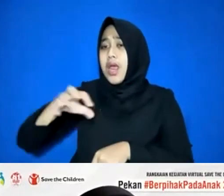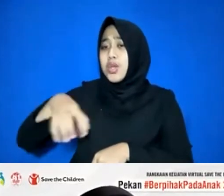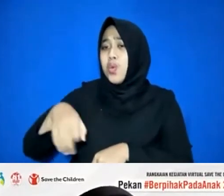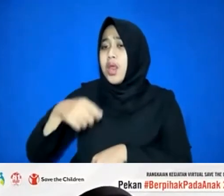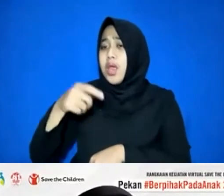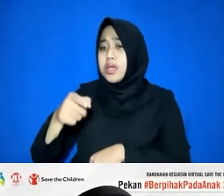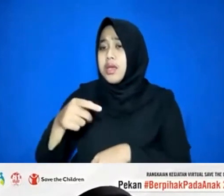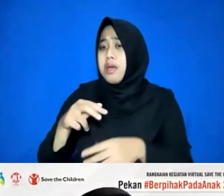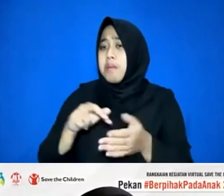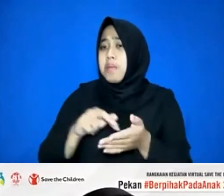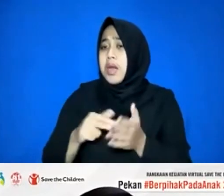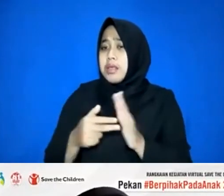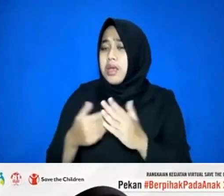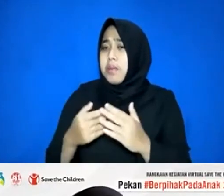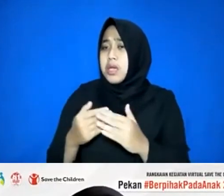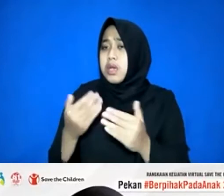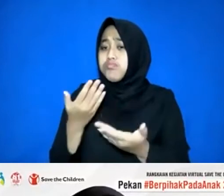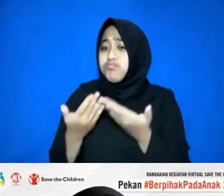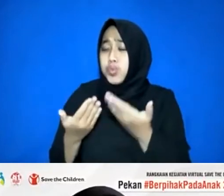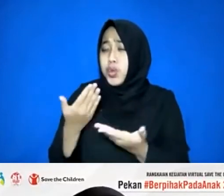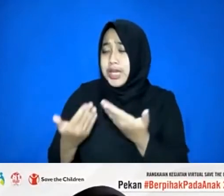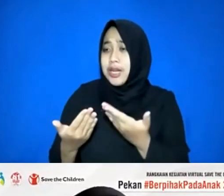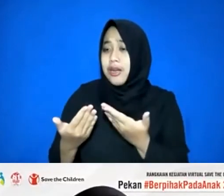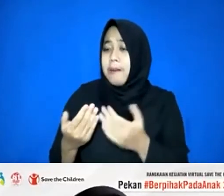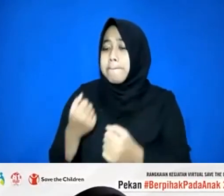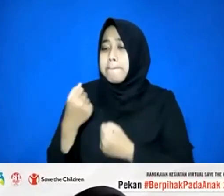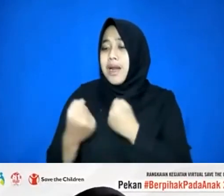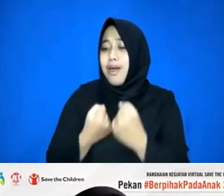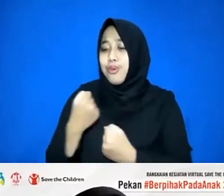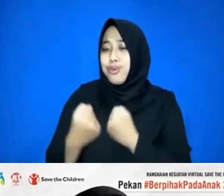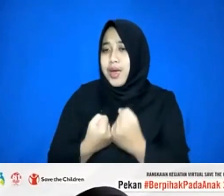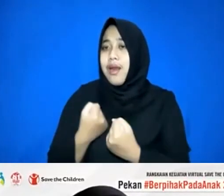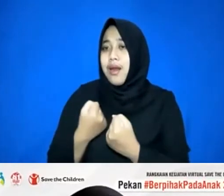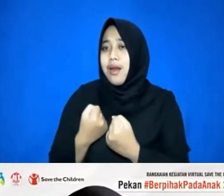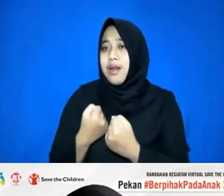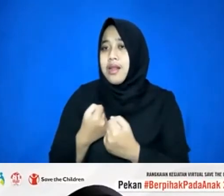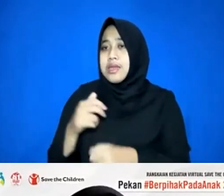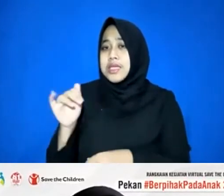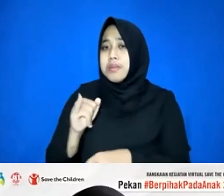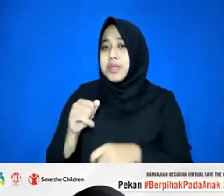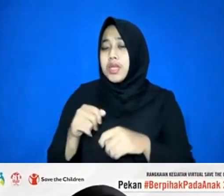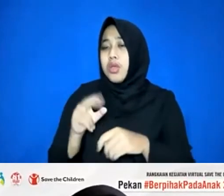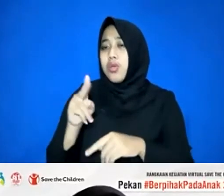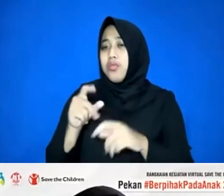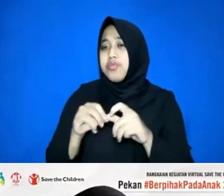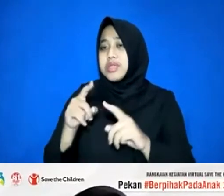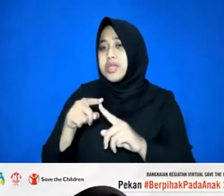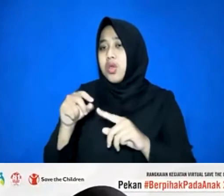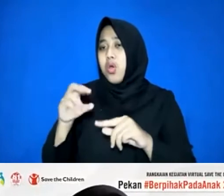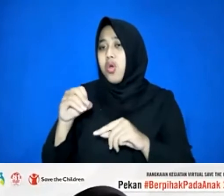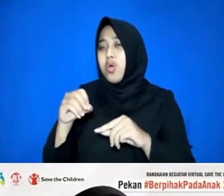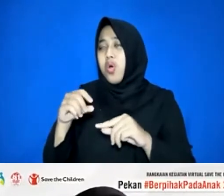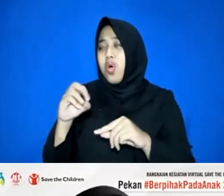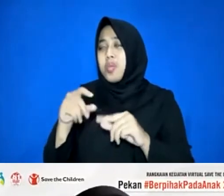jadi yang lebih memungkinkan untuk melakukan seperti home visit, observasi terhadap